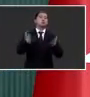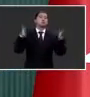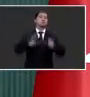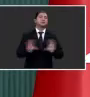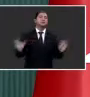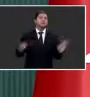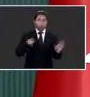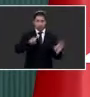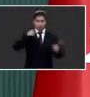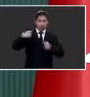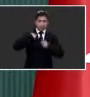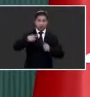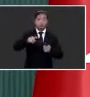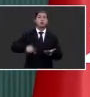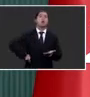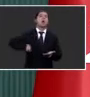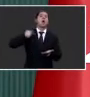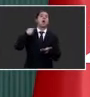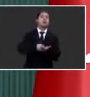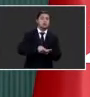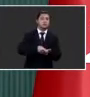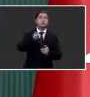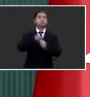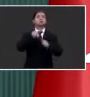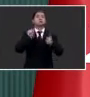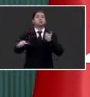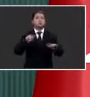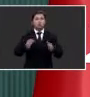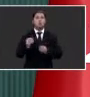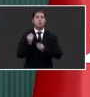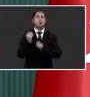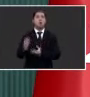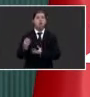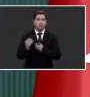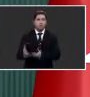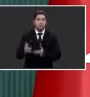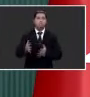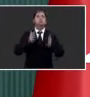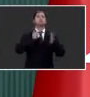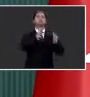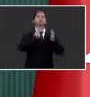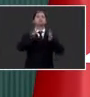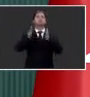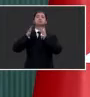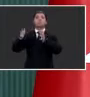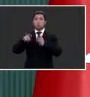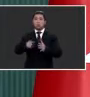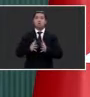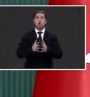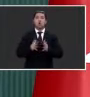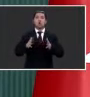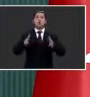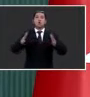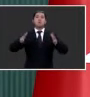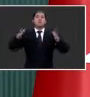da yatmanın yerini yatırım istihdam üretim ihracat yoluyla büyüme üzerine